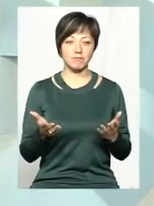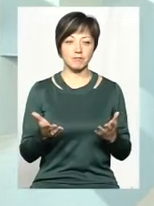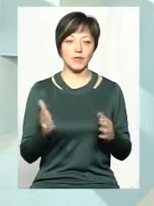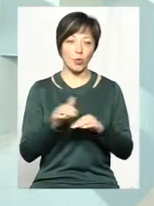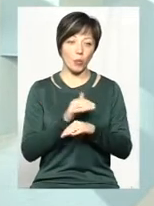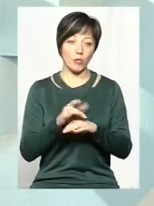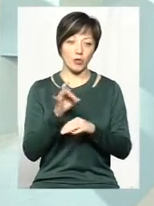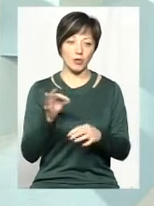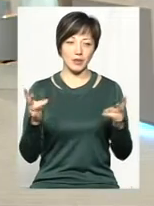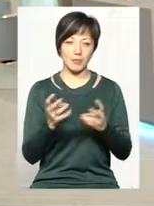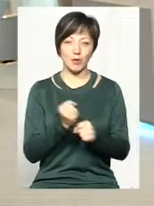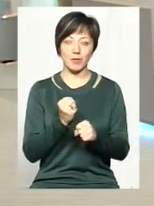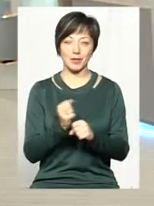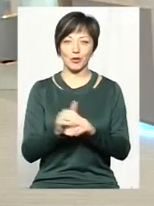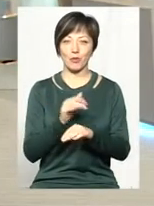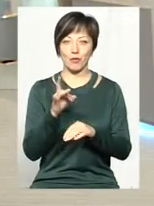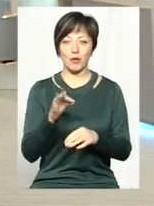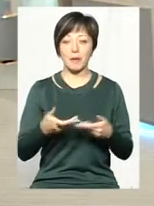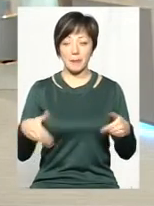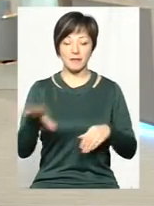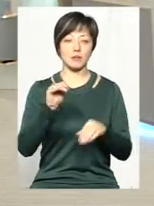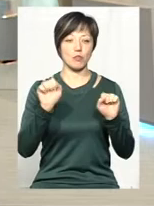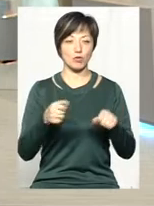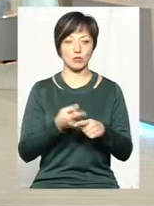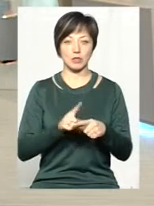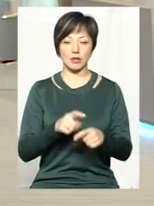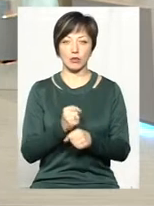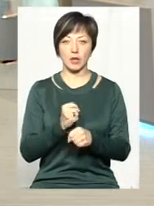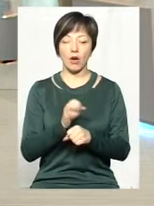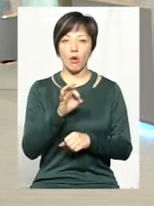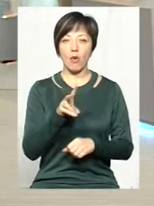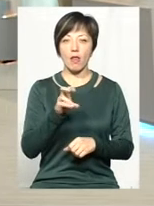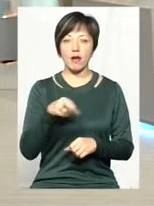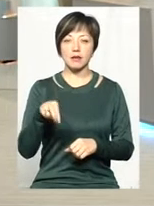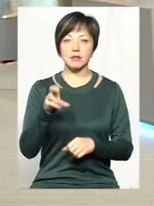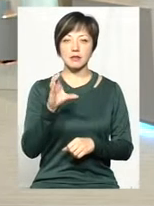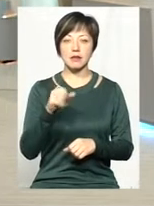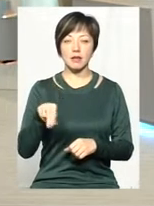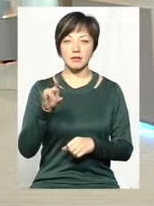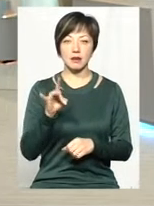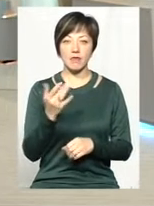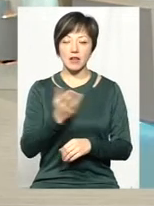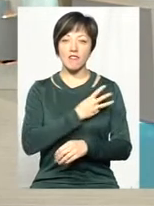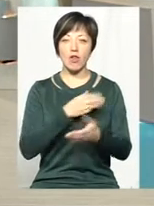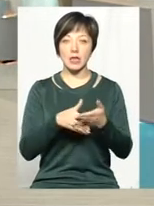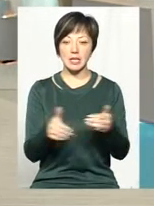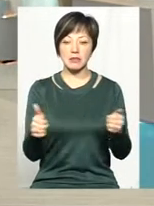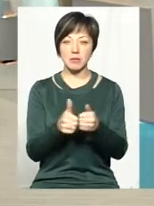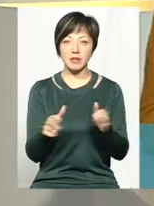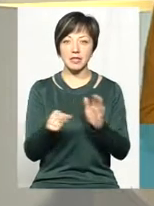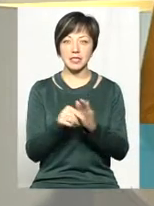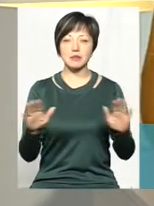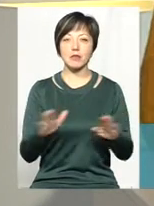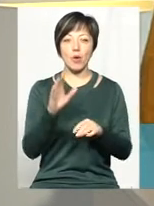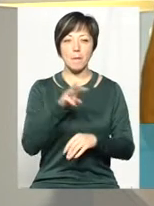добро, треба робити добро, і ми всі можемо це робити. Олександре, вас волонтерство зблизило із співачкою